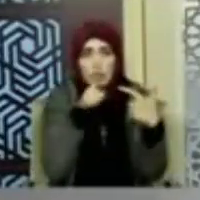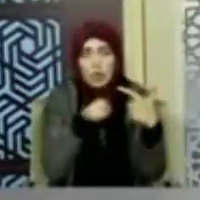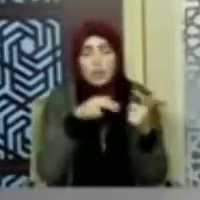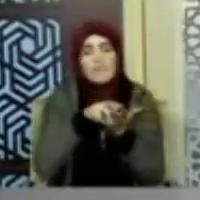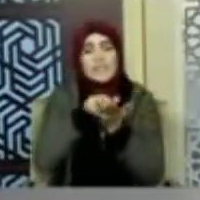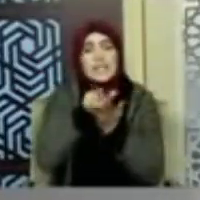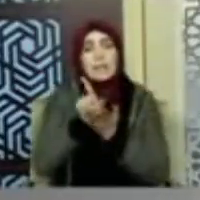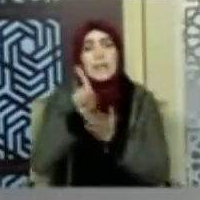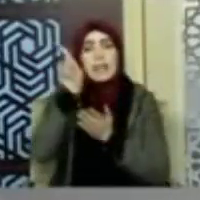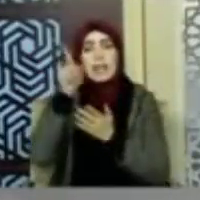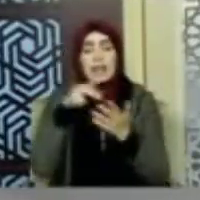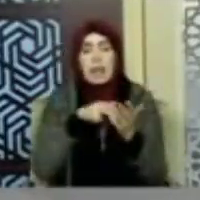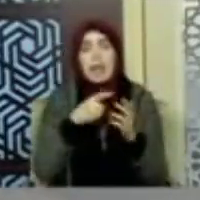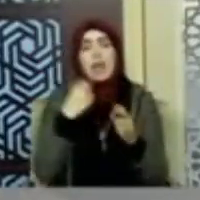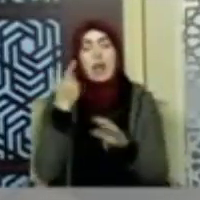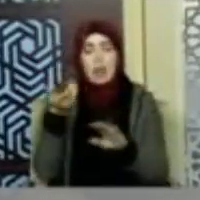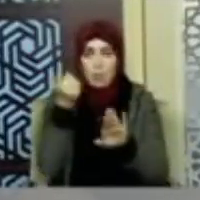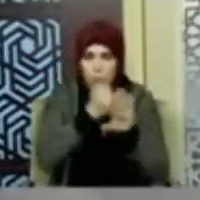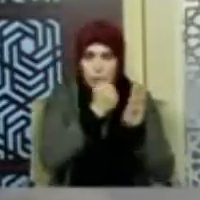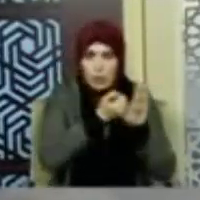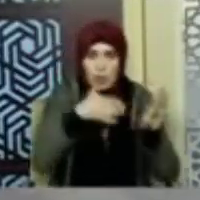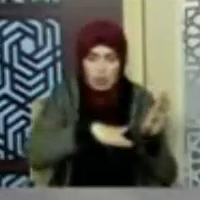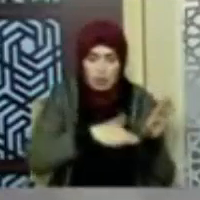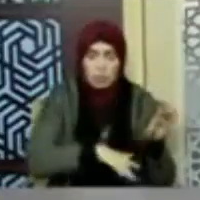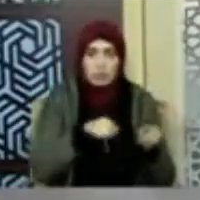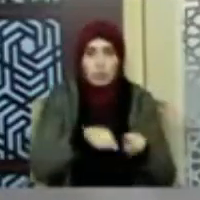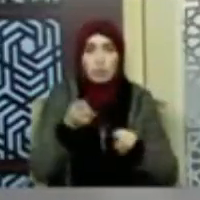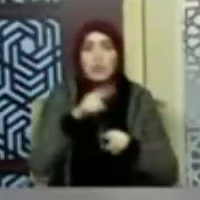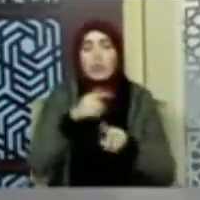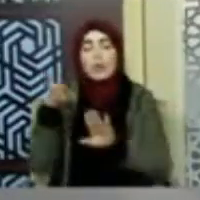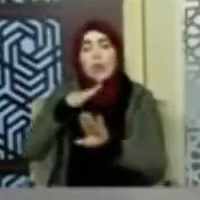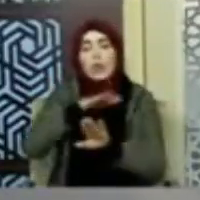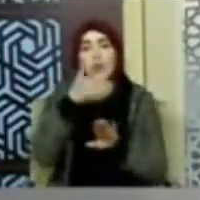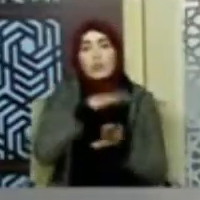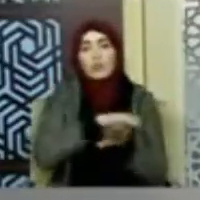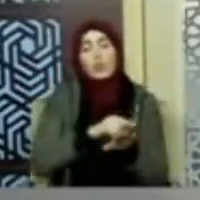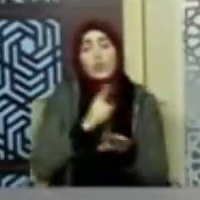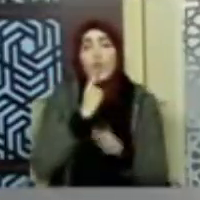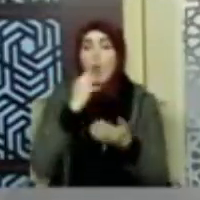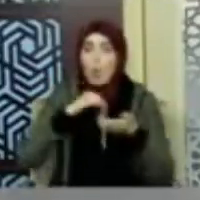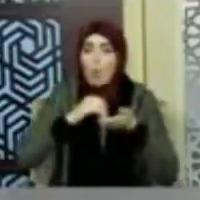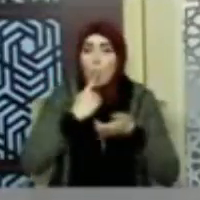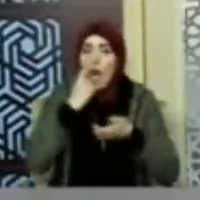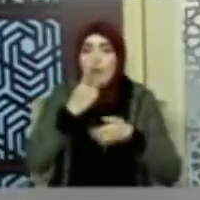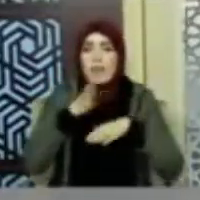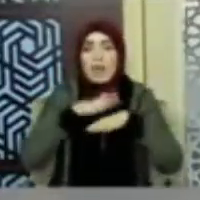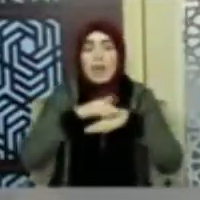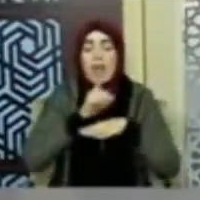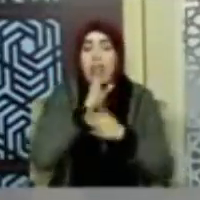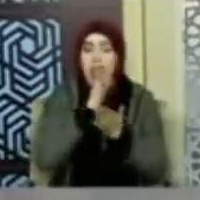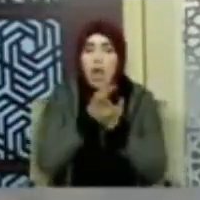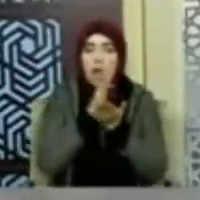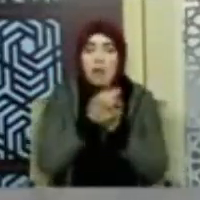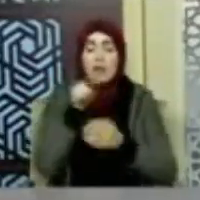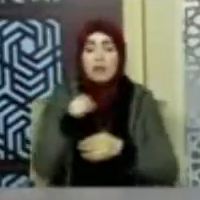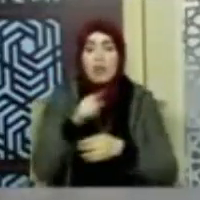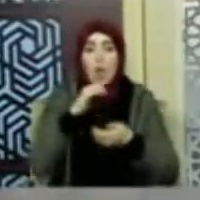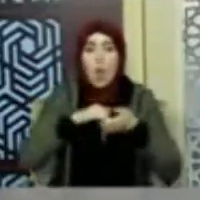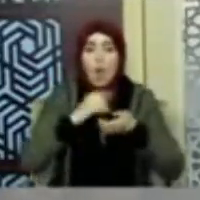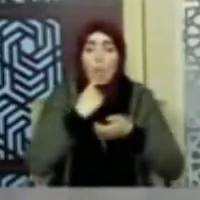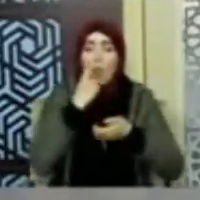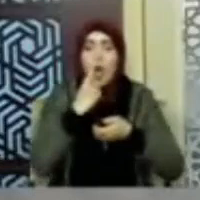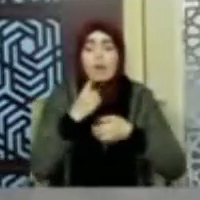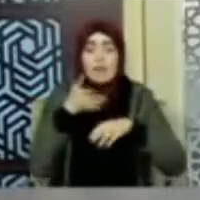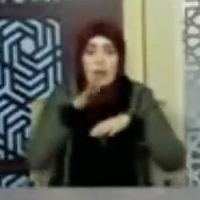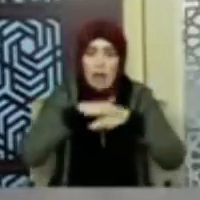سبيل الله فيقتلون ويقتلون وعدا عليه حقا، وعدا